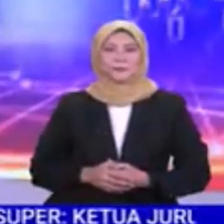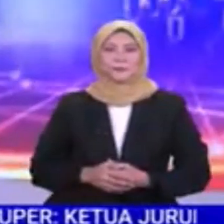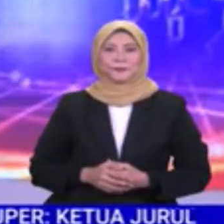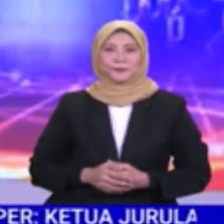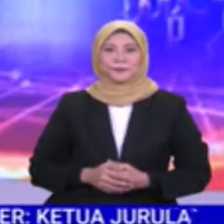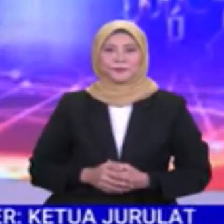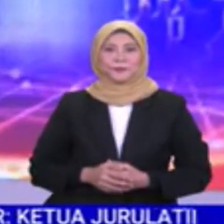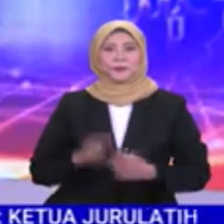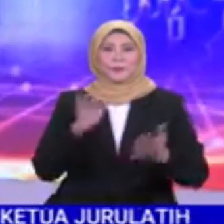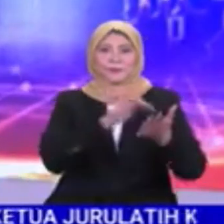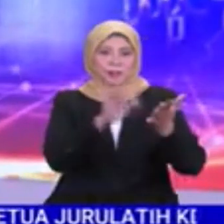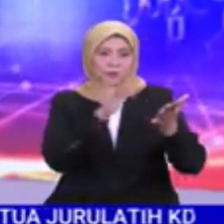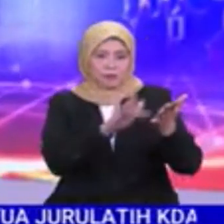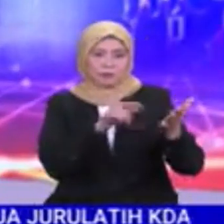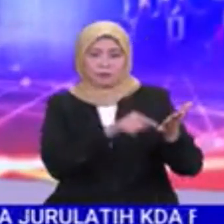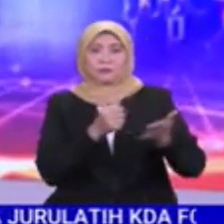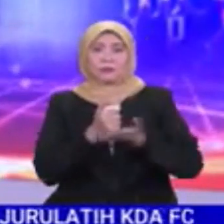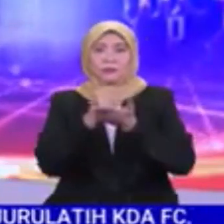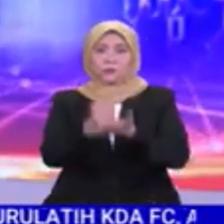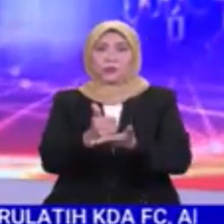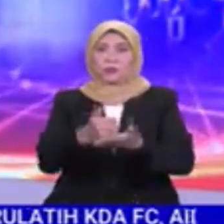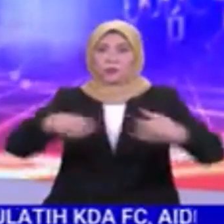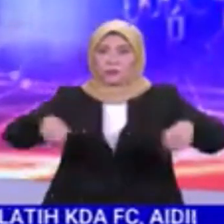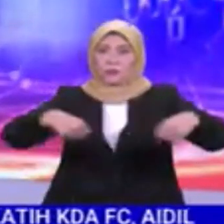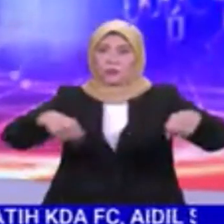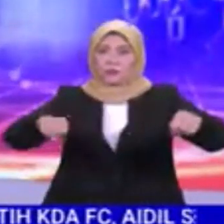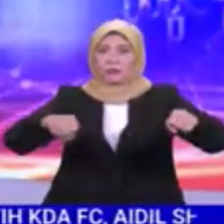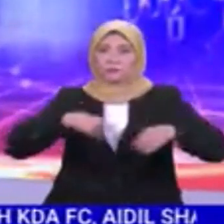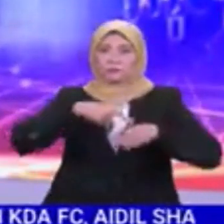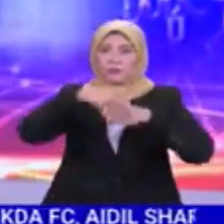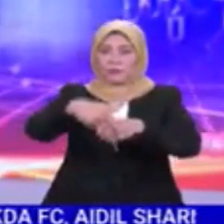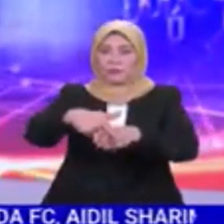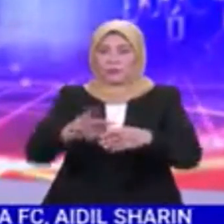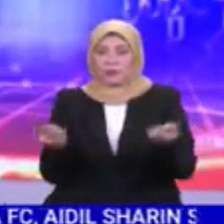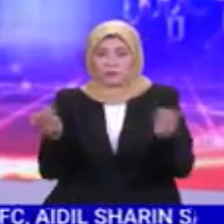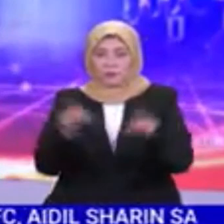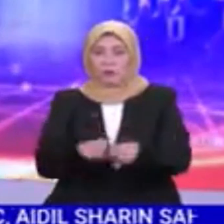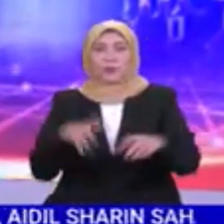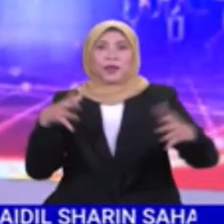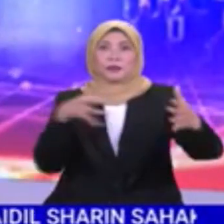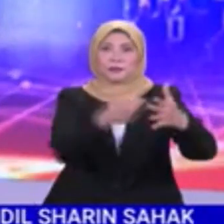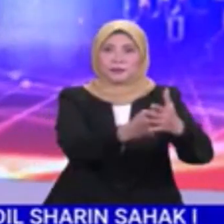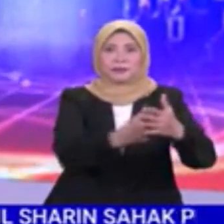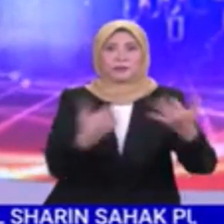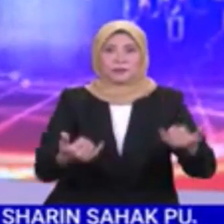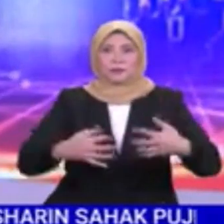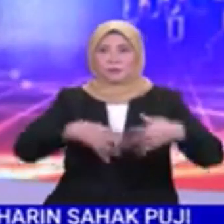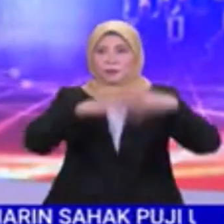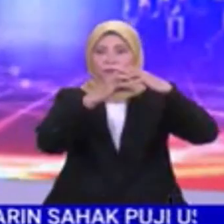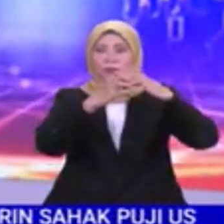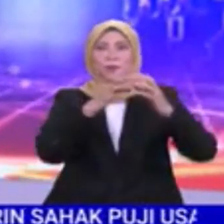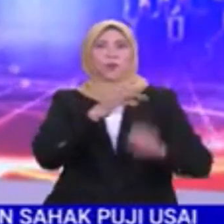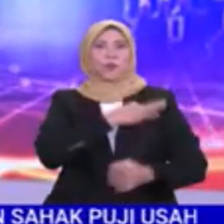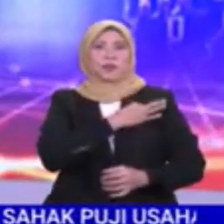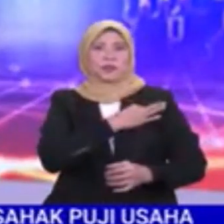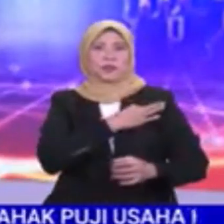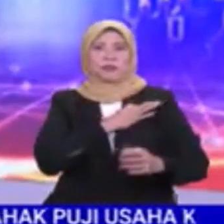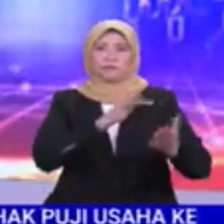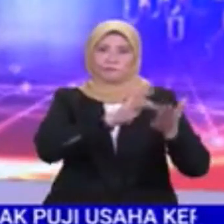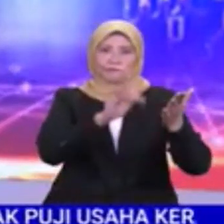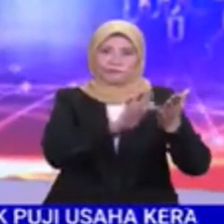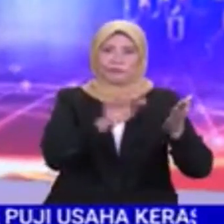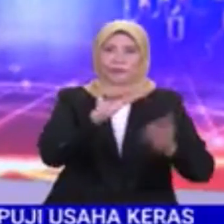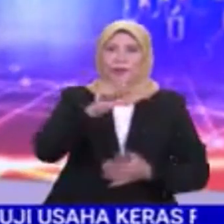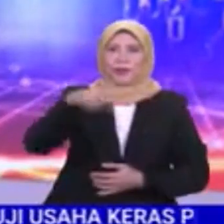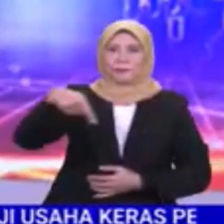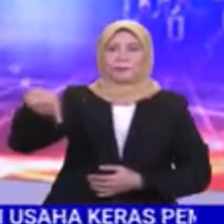Satu aplikasi bagi membantu penunggang motosikal yang terlibat kemalangan sedang dibangunkan sekumpulan sukarelawan. Menteri